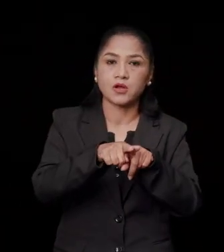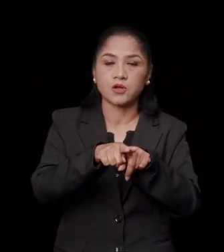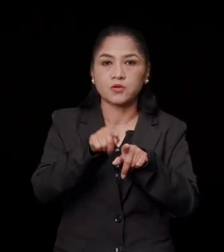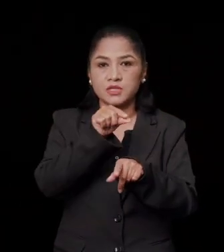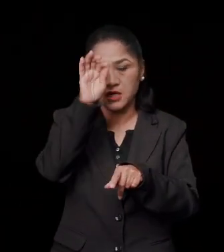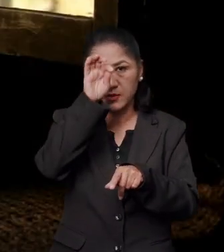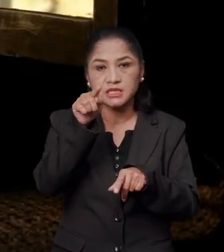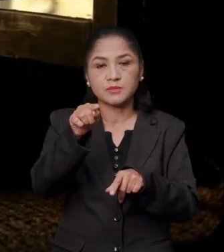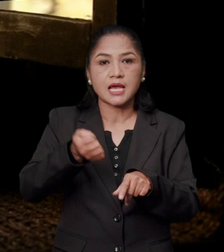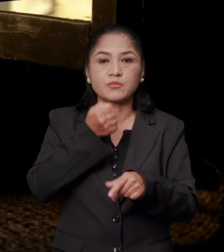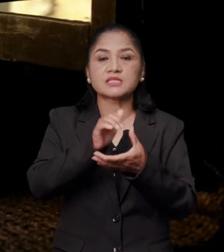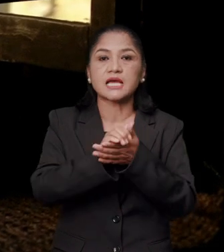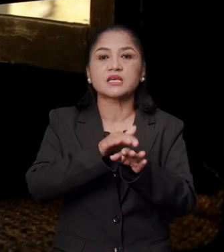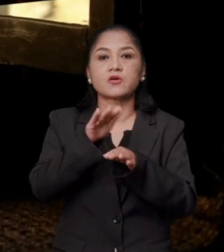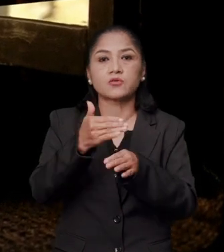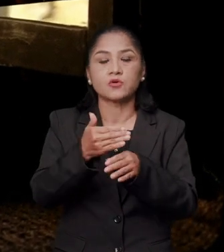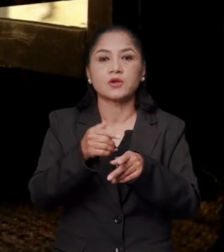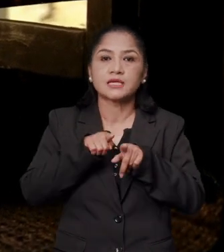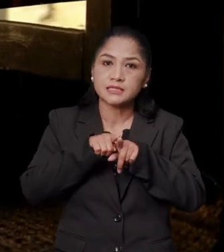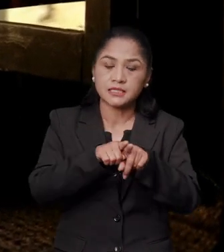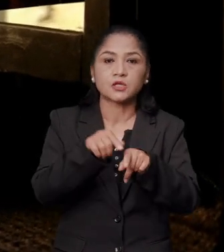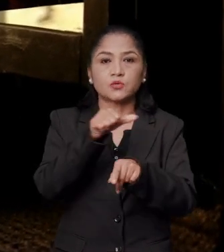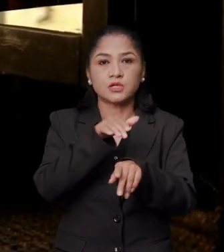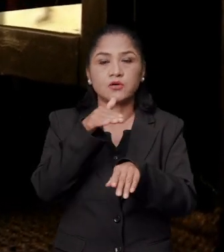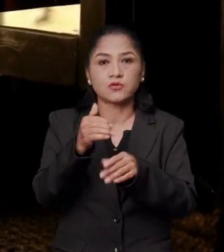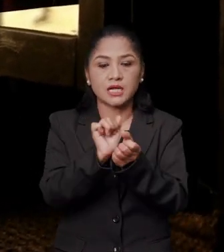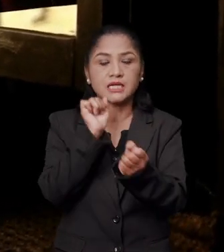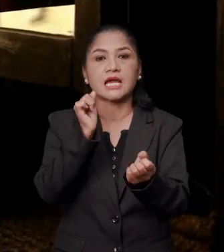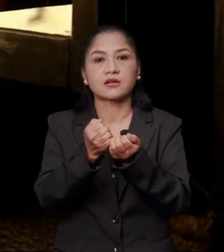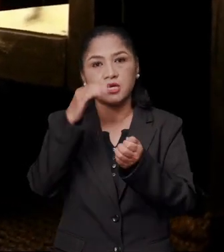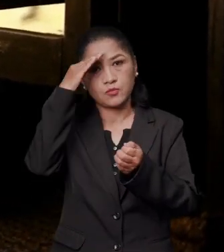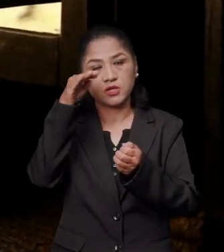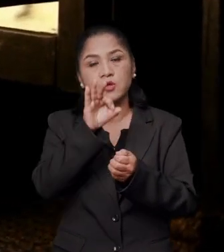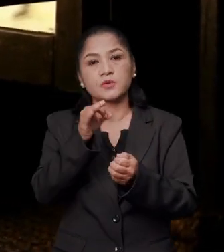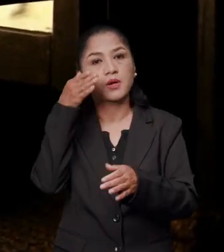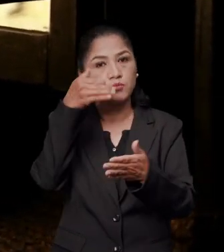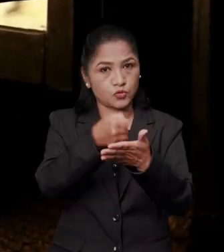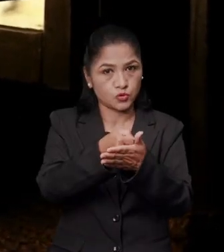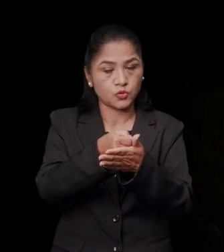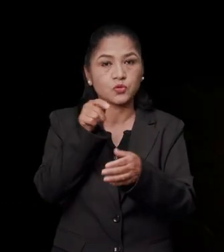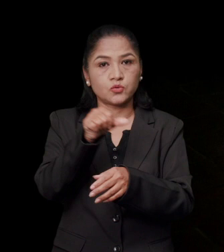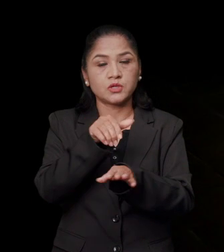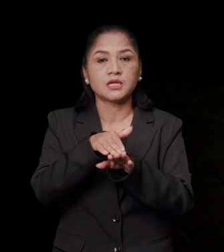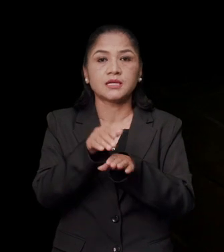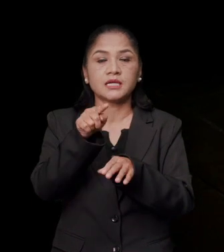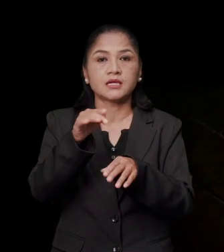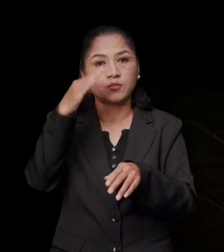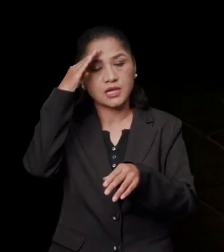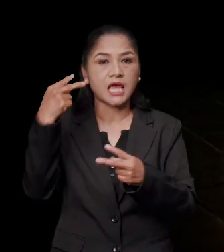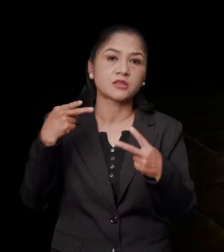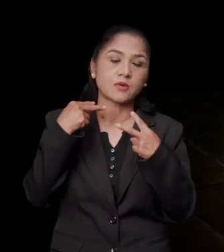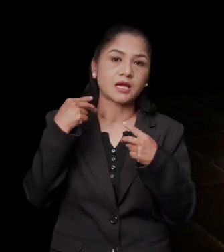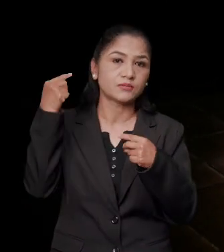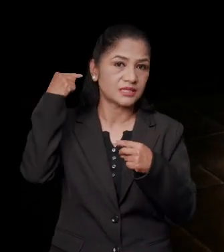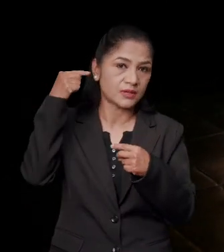लगिएको खबर गर्नेछन्। तिमी आफ्ना साथीहरूलाई साथमा लिएर उनीहरूलाई रिहा गर्न पुलिस चौकीमा पुग्नेछौ। तिमीहरूले